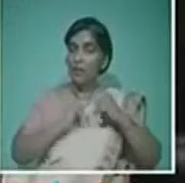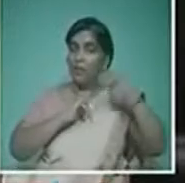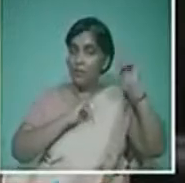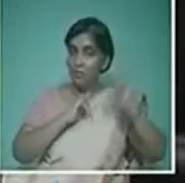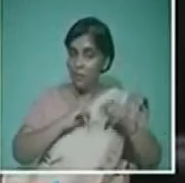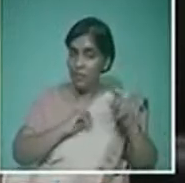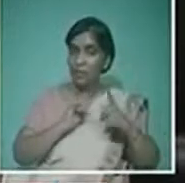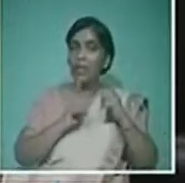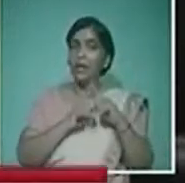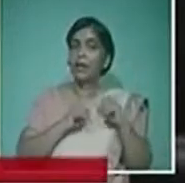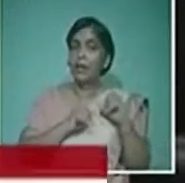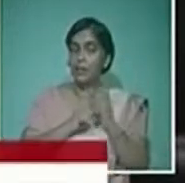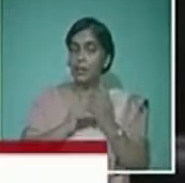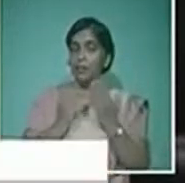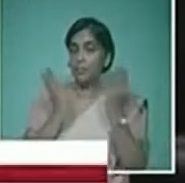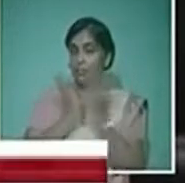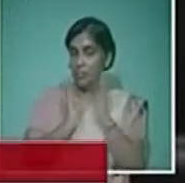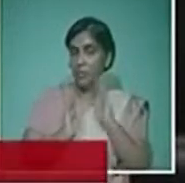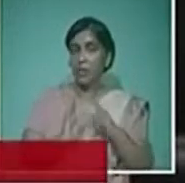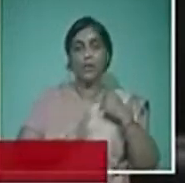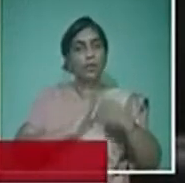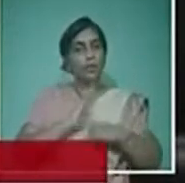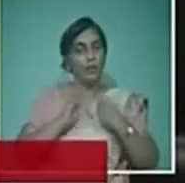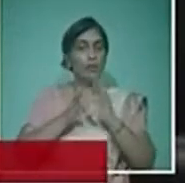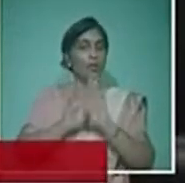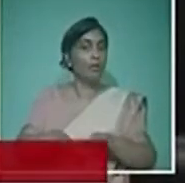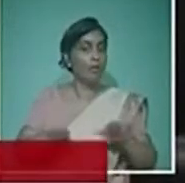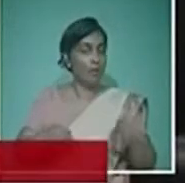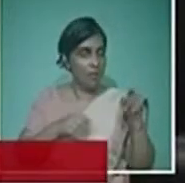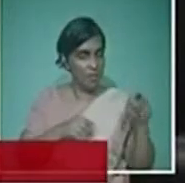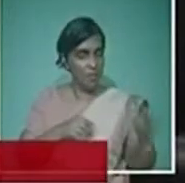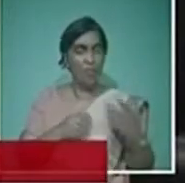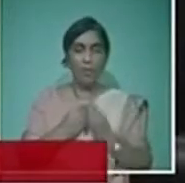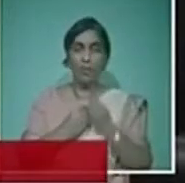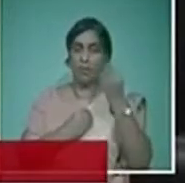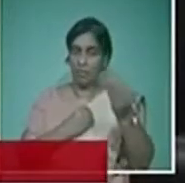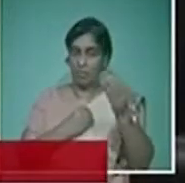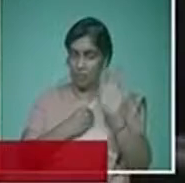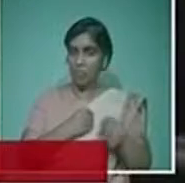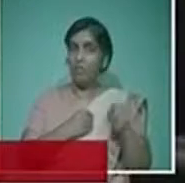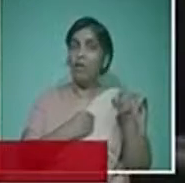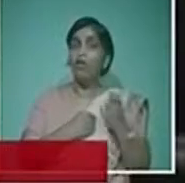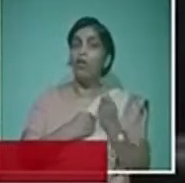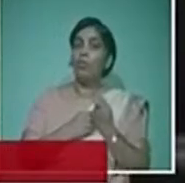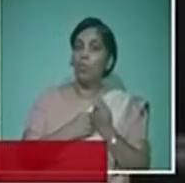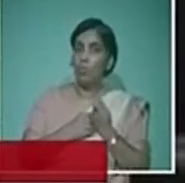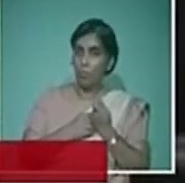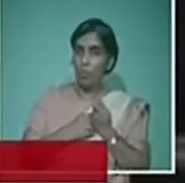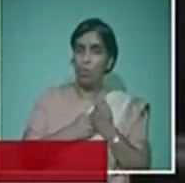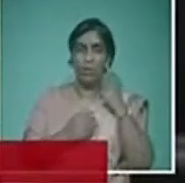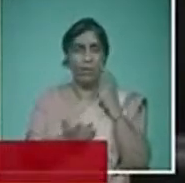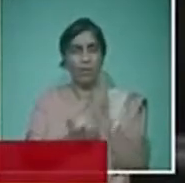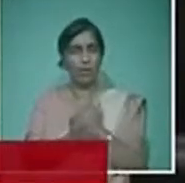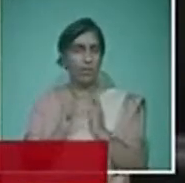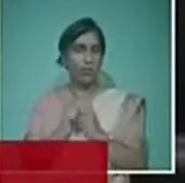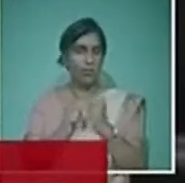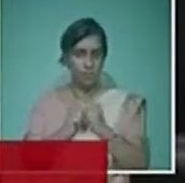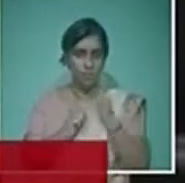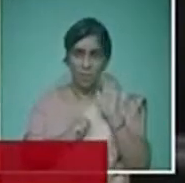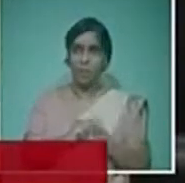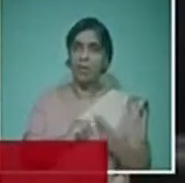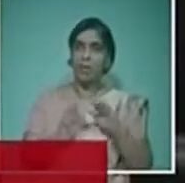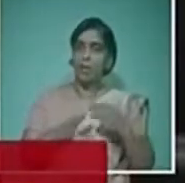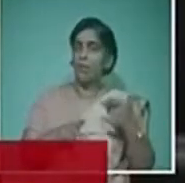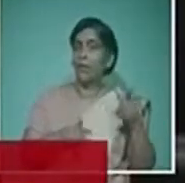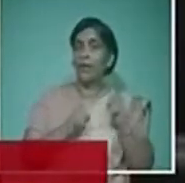විශ්වවිද්‍යාල අධ්‍යාපනය ලැබීමට ශ්‍රී ලාංකික ශිෂ්‍යයන්ටද ලබා දෙනු ලැබුවා. මුදල් අපහසුව නිසා කවුරුවත්